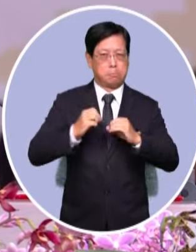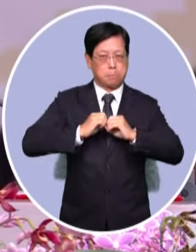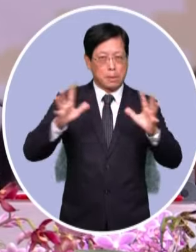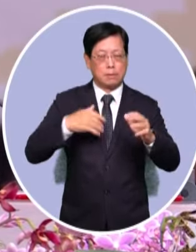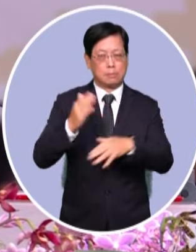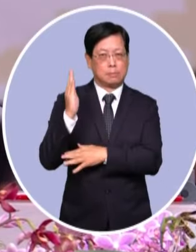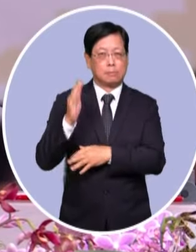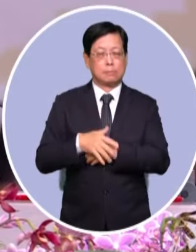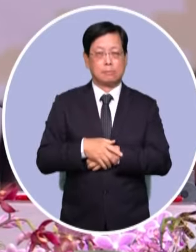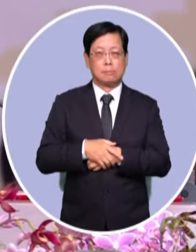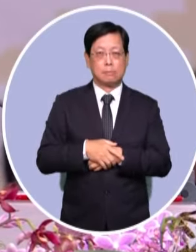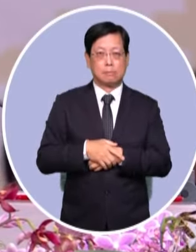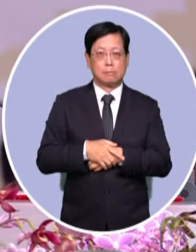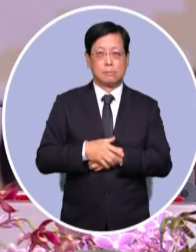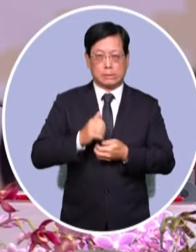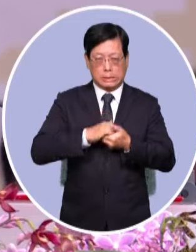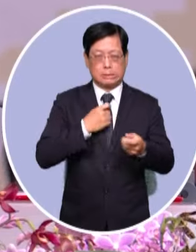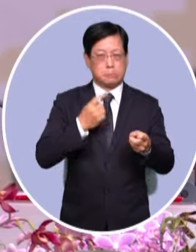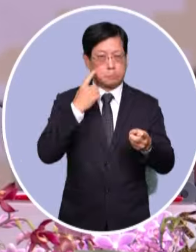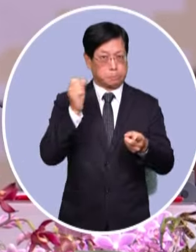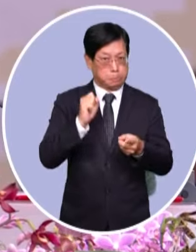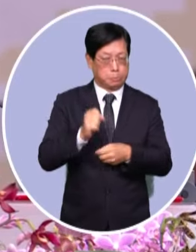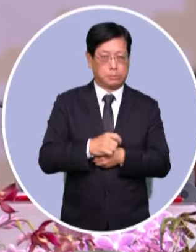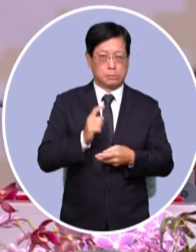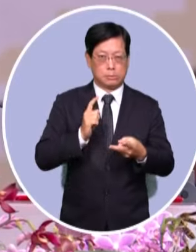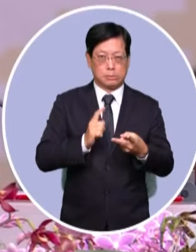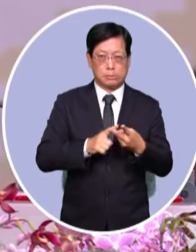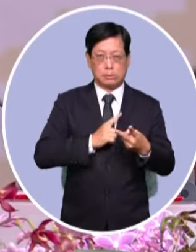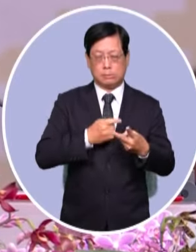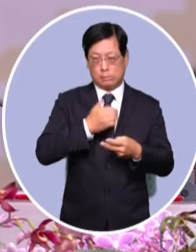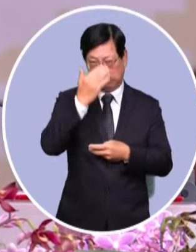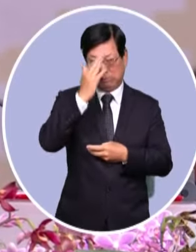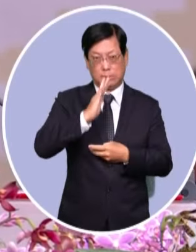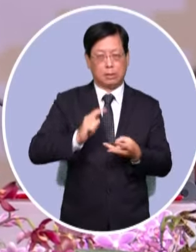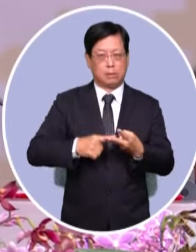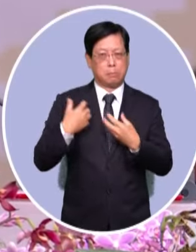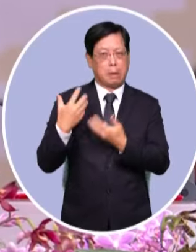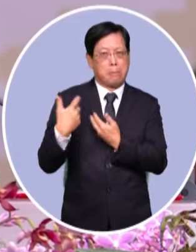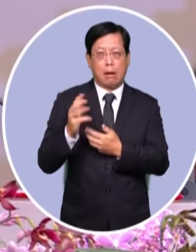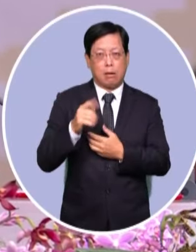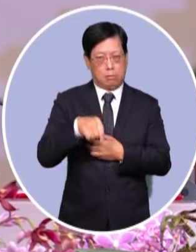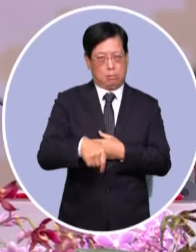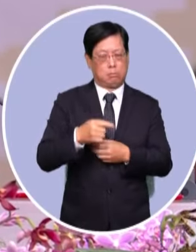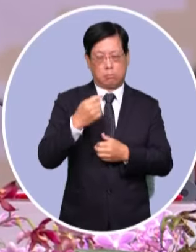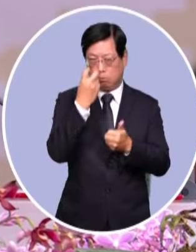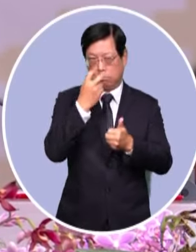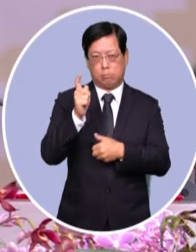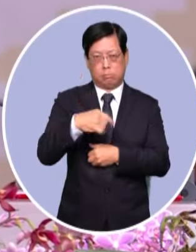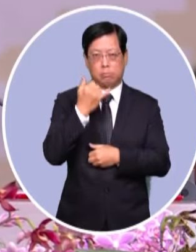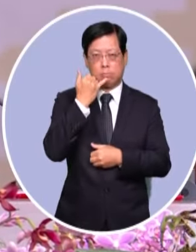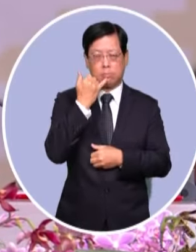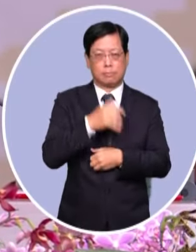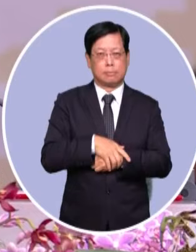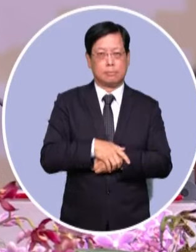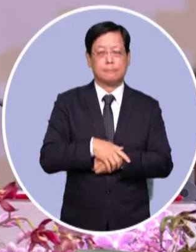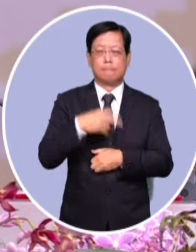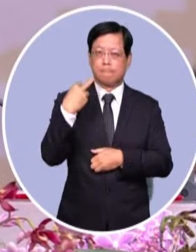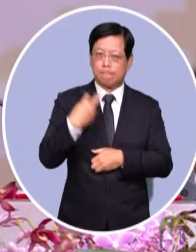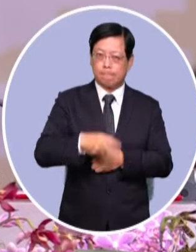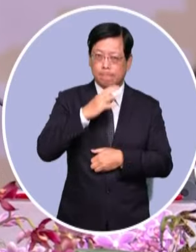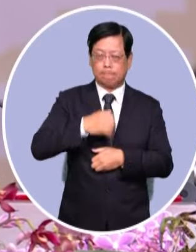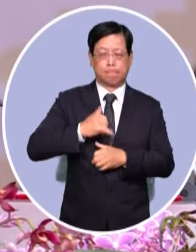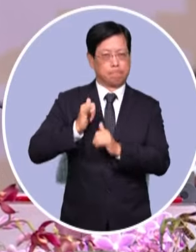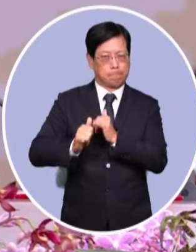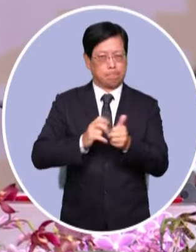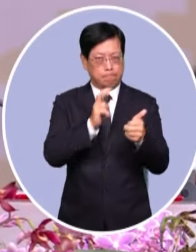府，唯有一个不造假、不隐瞒、不推诿的体制，才有机会在全民